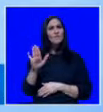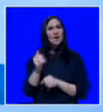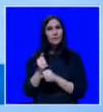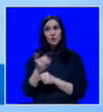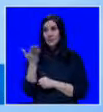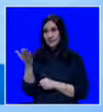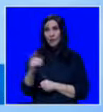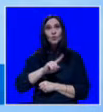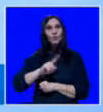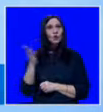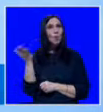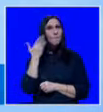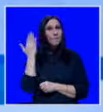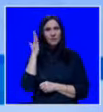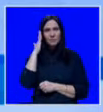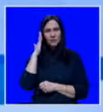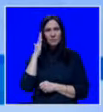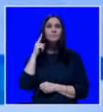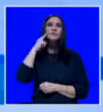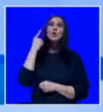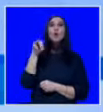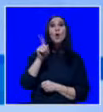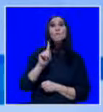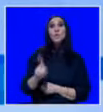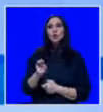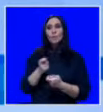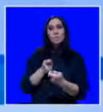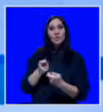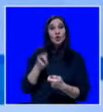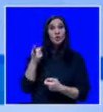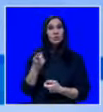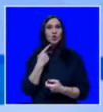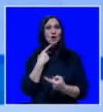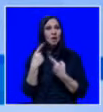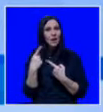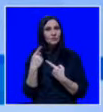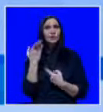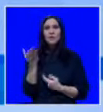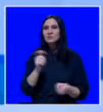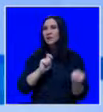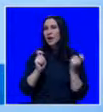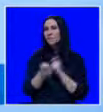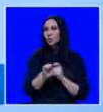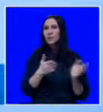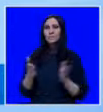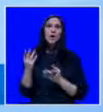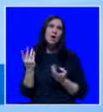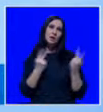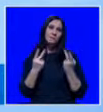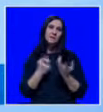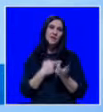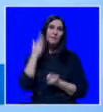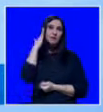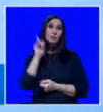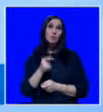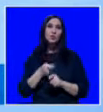него, докато той беше министър. Смятате ли, че той може да провокира този разговор и тази реформа? Разбира се, всеки министър може